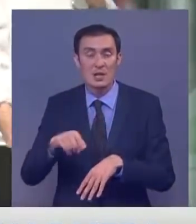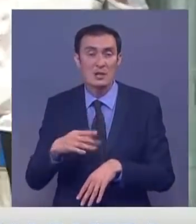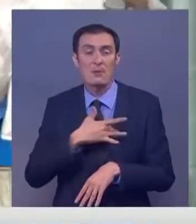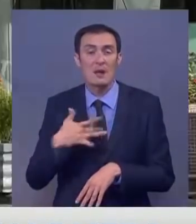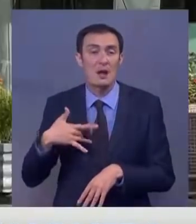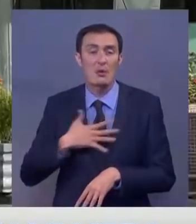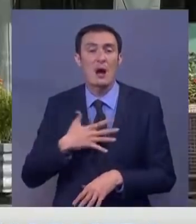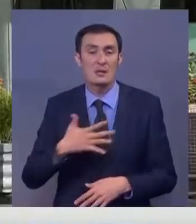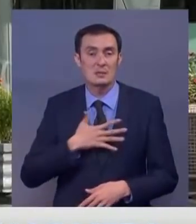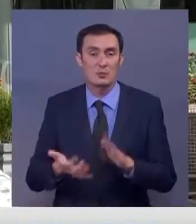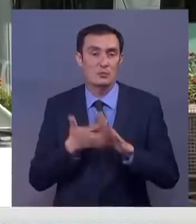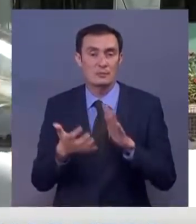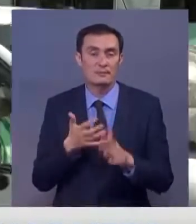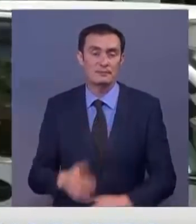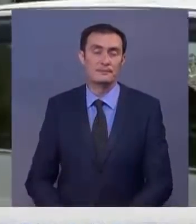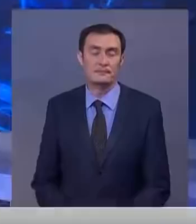астму.